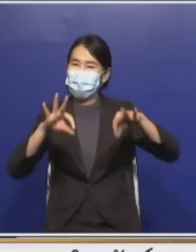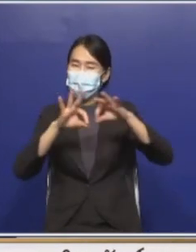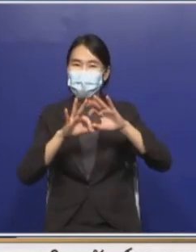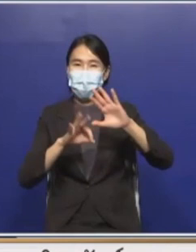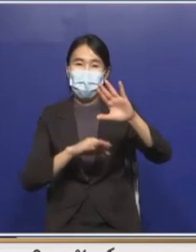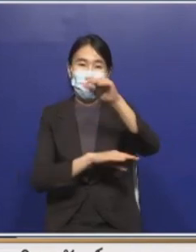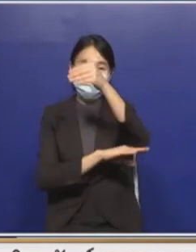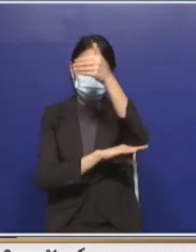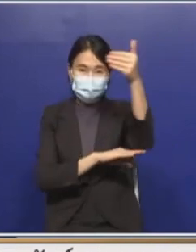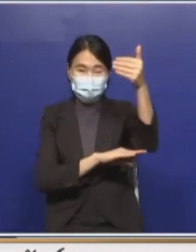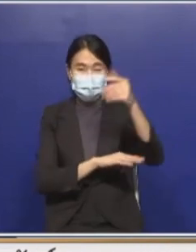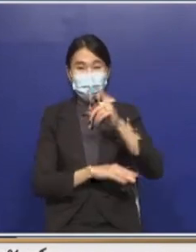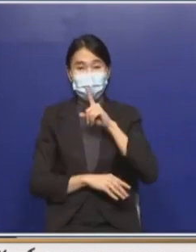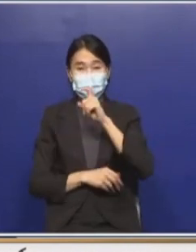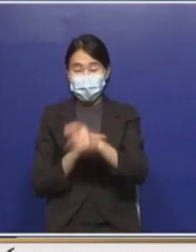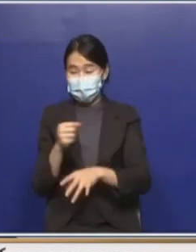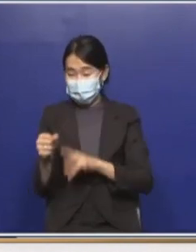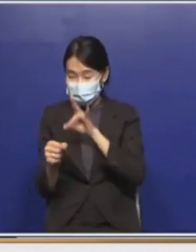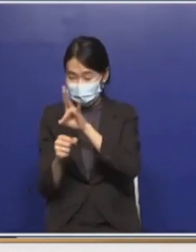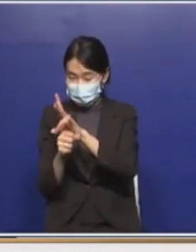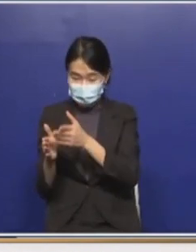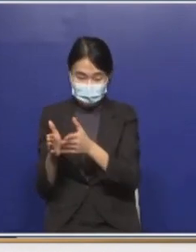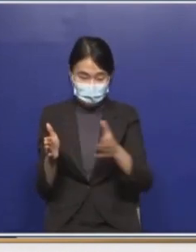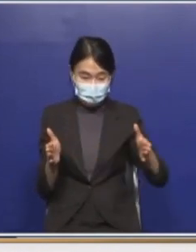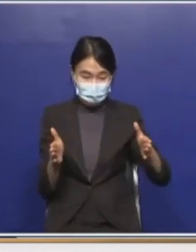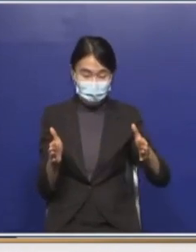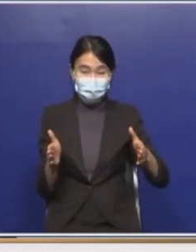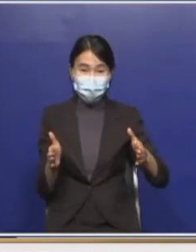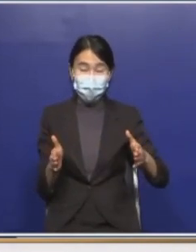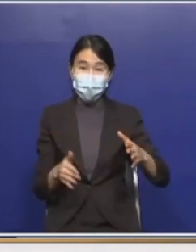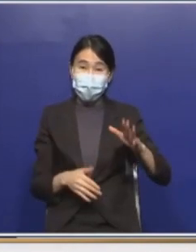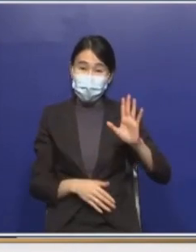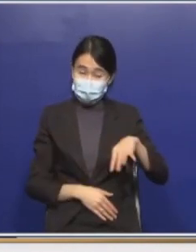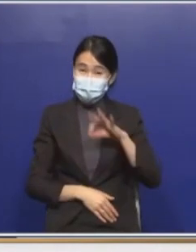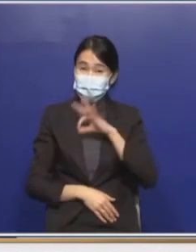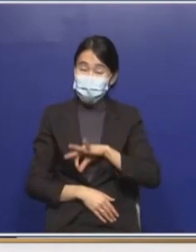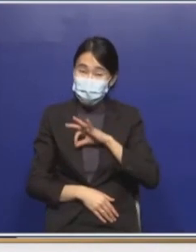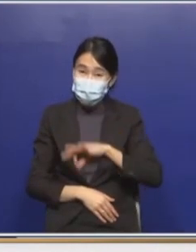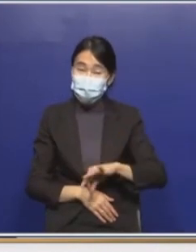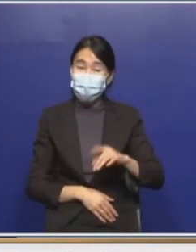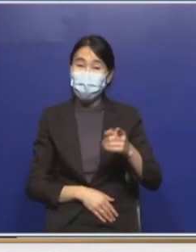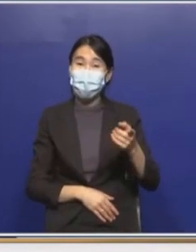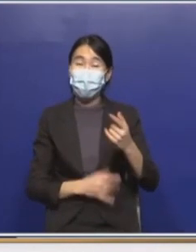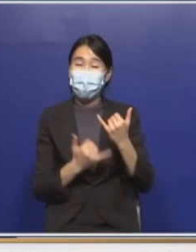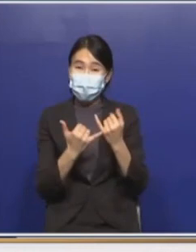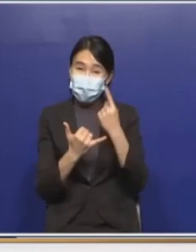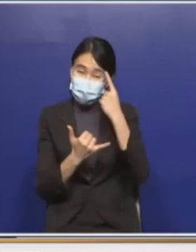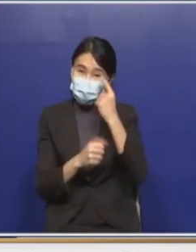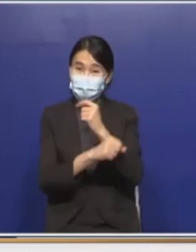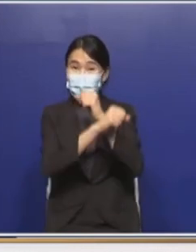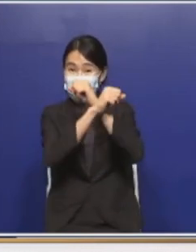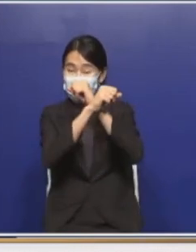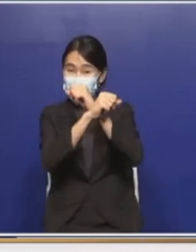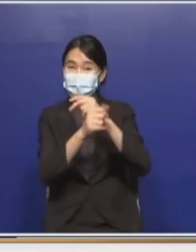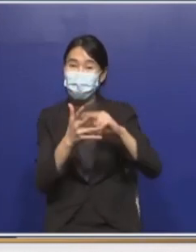7 ปีมานี้เพิ่งตื่นแล้วครับท่านเพิ่งจะตื่นแล้วครับว่าวันนี้จะต้องปราบคอร์รัปชั